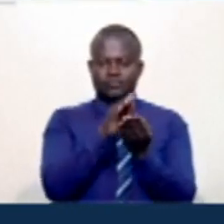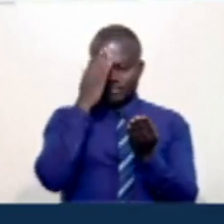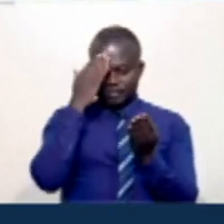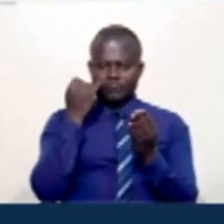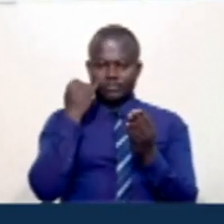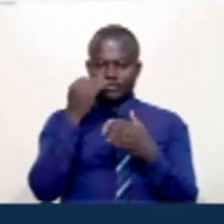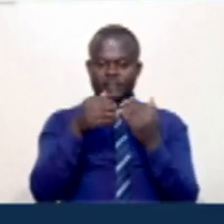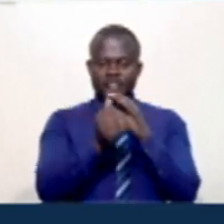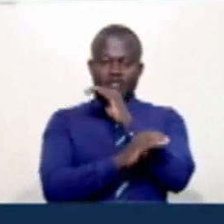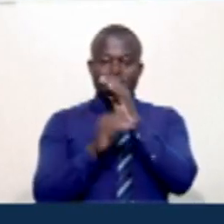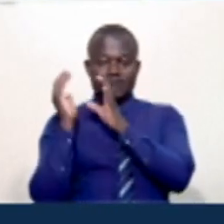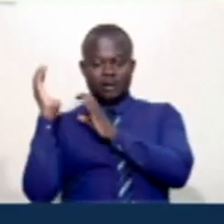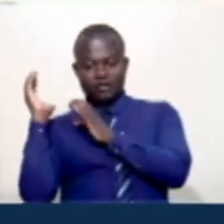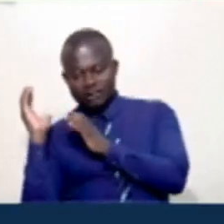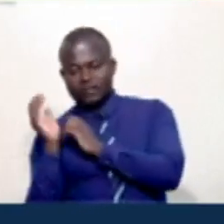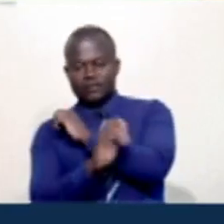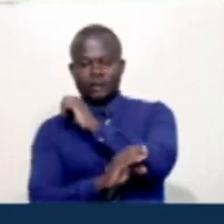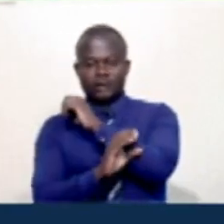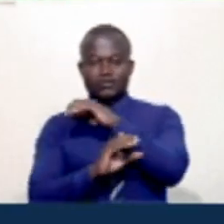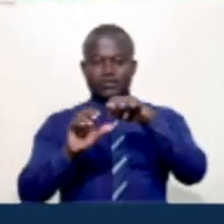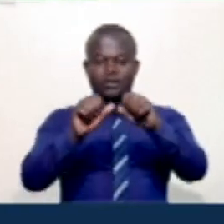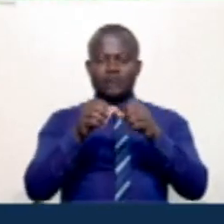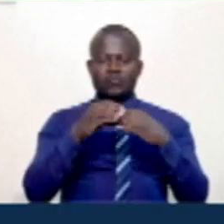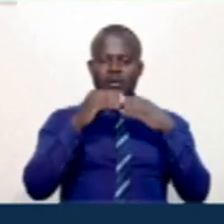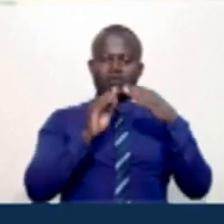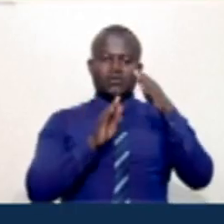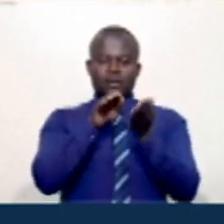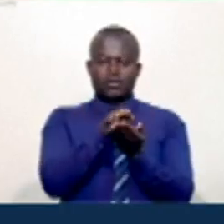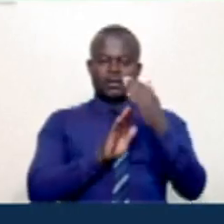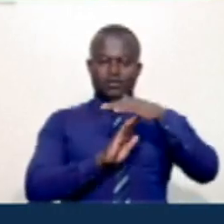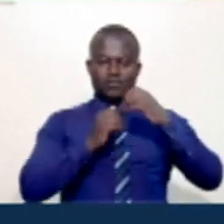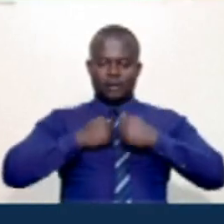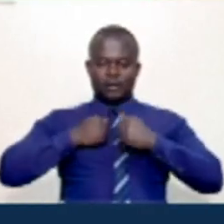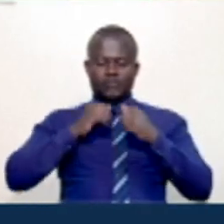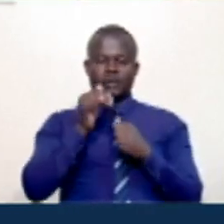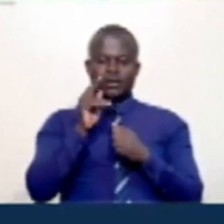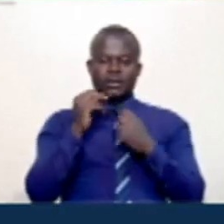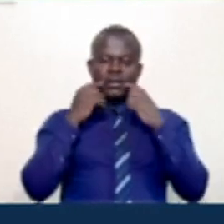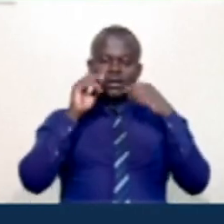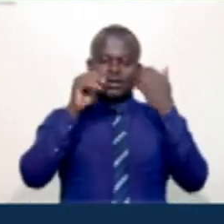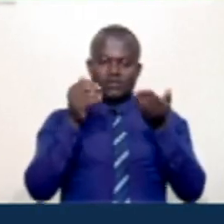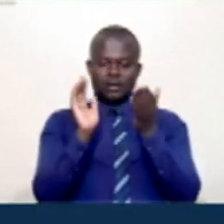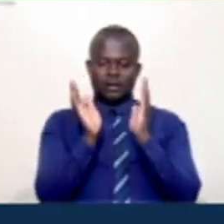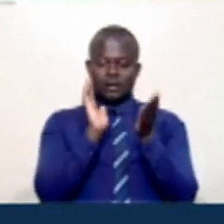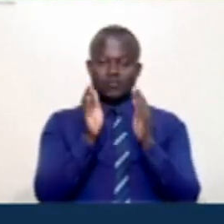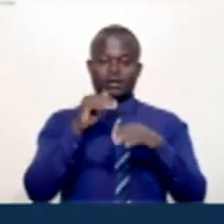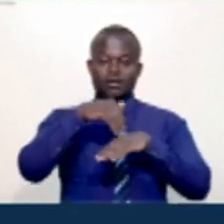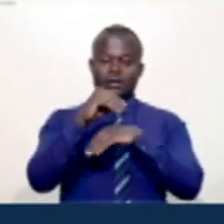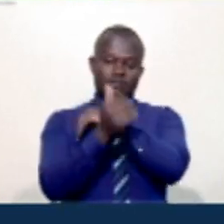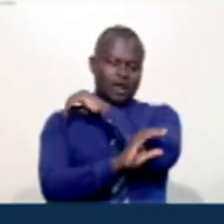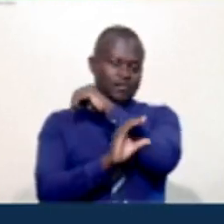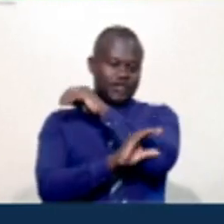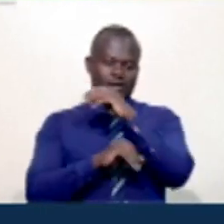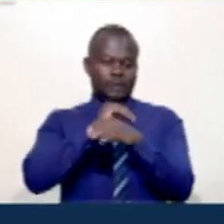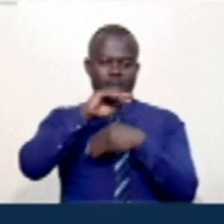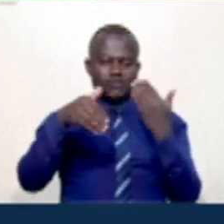igihugu kiremerewe n'inguzanyo z'amahanga cyafashe, Guverineri wa Banki Nkuru y'u Rwanda John RWANGOMBWA avuga ko agereranyije n'agaciro k'ibyorezwa hanze